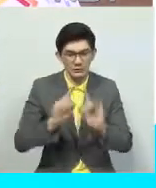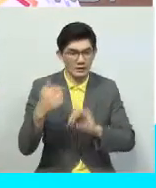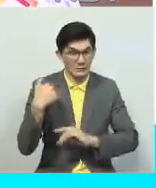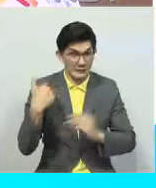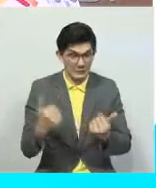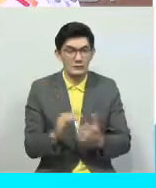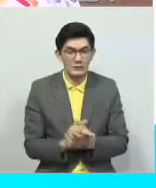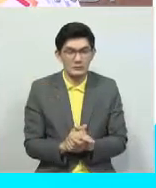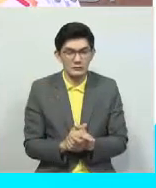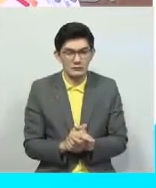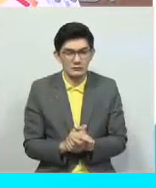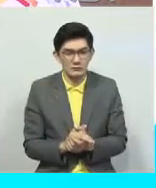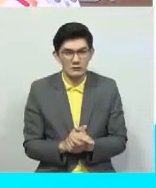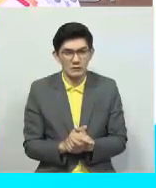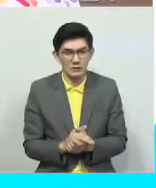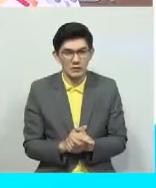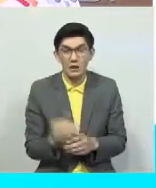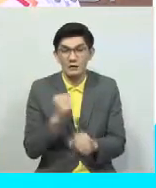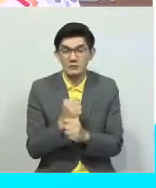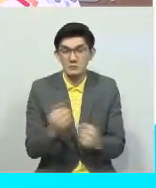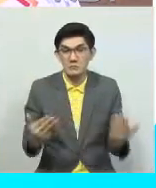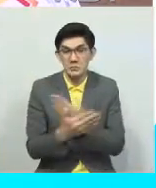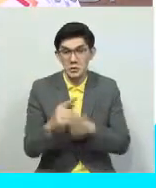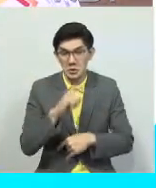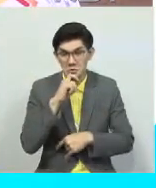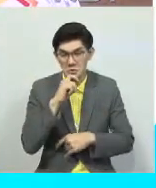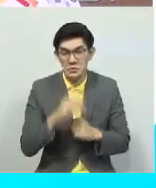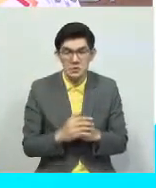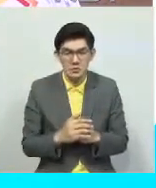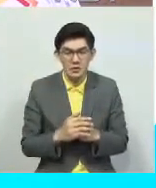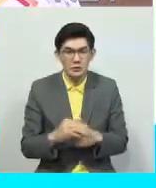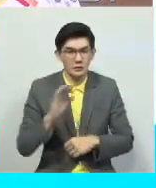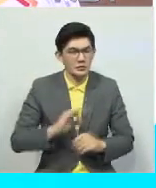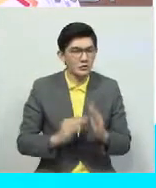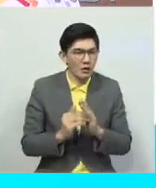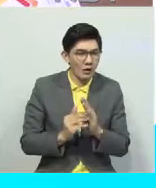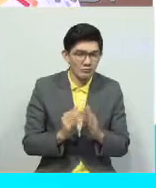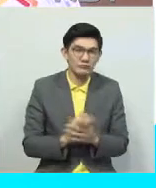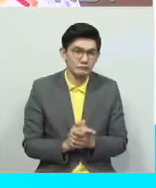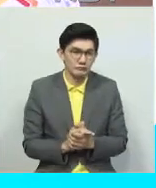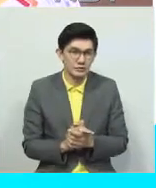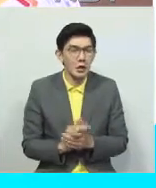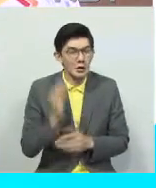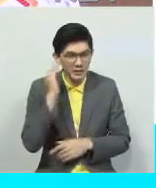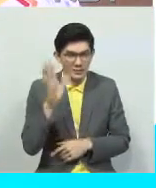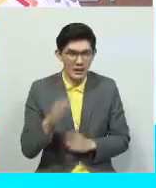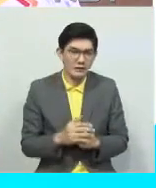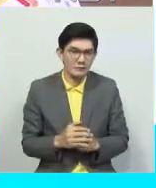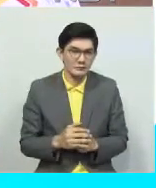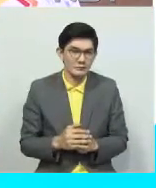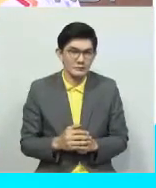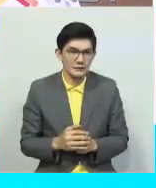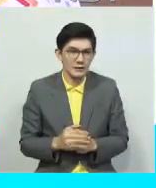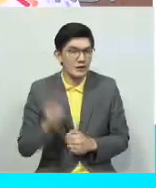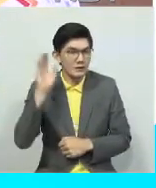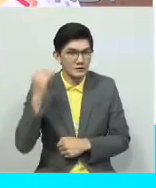นี้มันกำลังอยู่ในช่วงการเปลี่ยนผ่านหรือความอ่อนไหวเป็นพิเศษนะท่านก็ทราบอยู่แล้วท่านต้องมั่